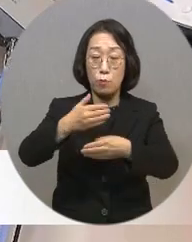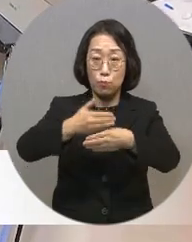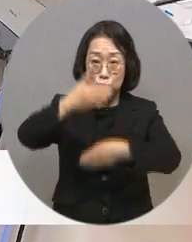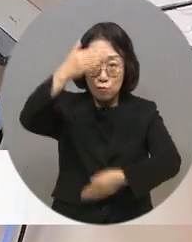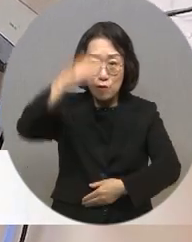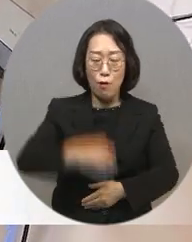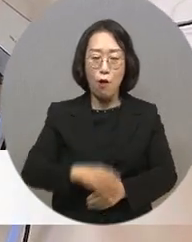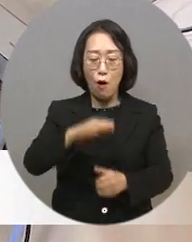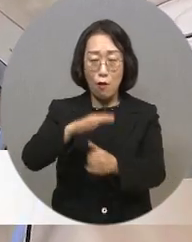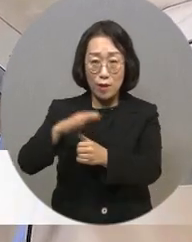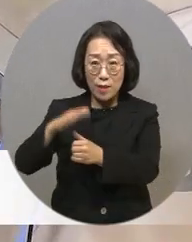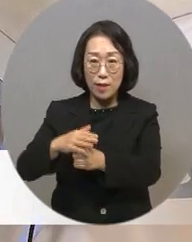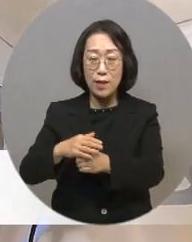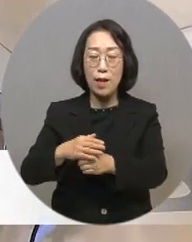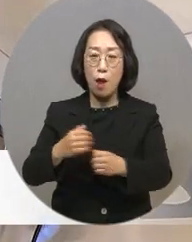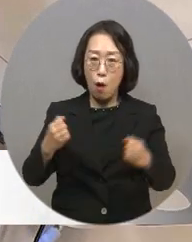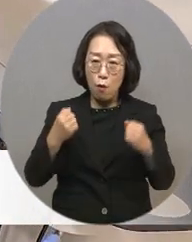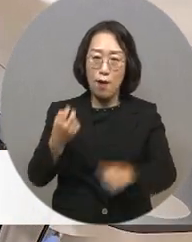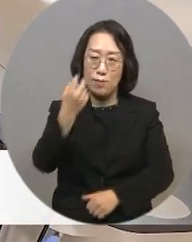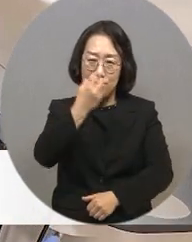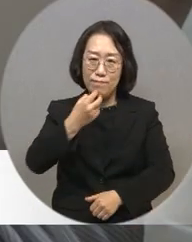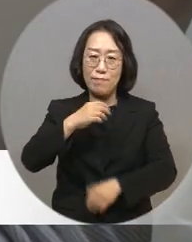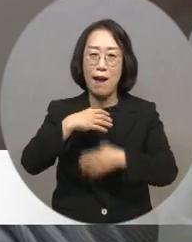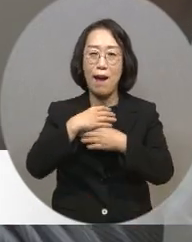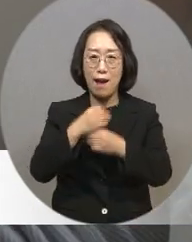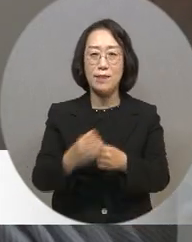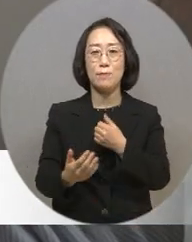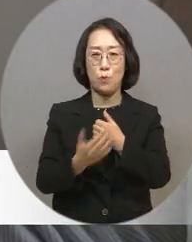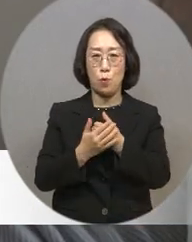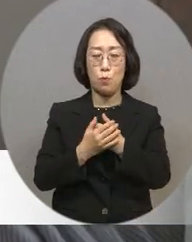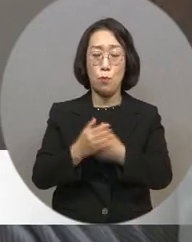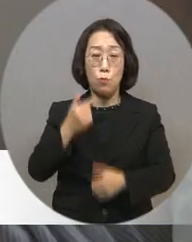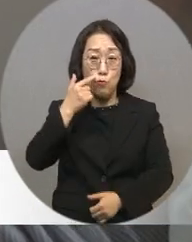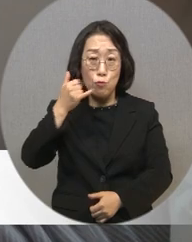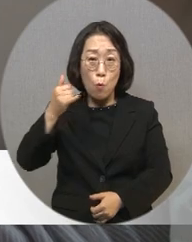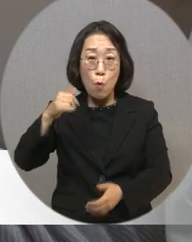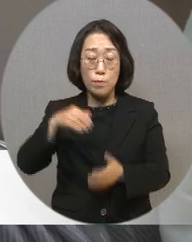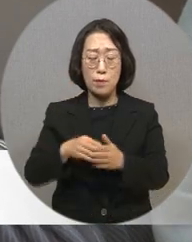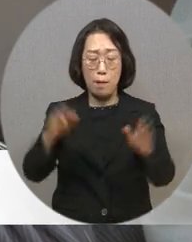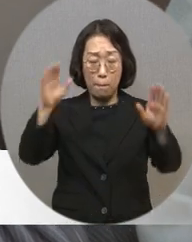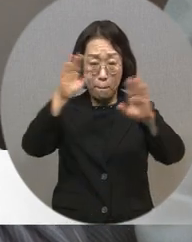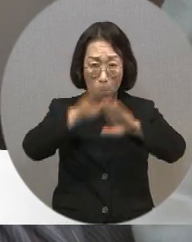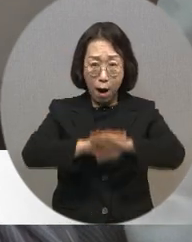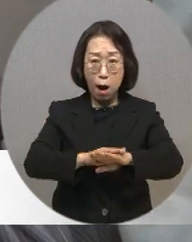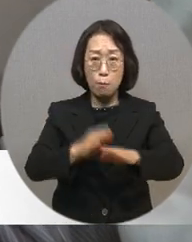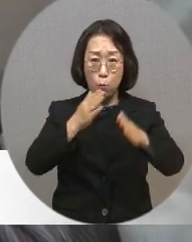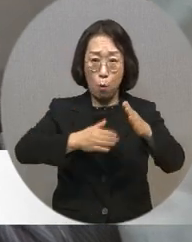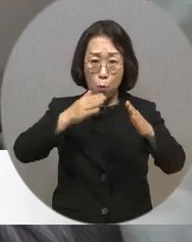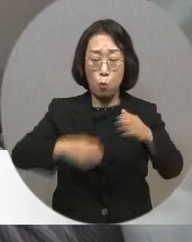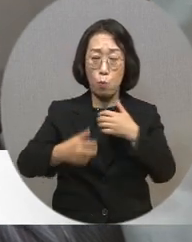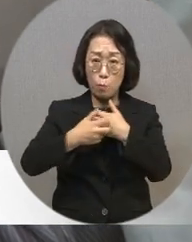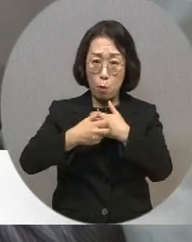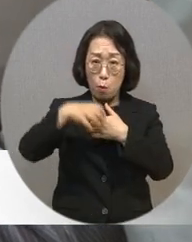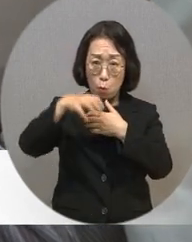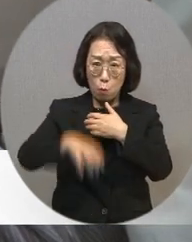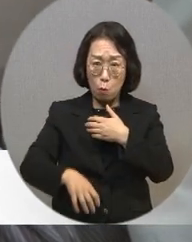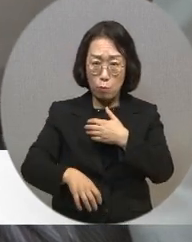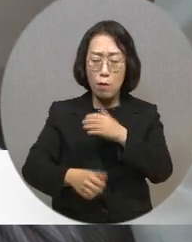아이들의 든든한 건강지킴이가 되고 있습니다. 부모들에게 공공심야 어린이병원은 한 줄기 빛과